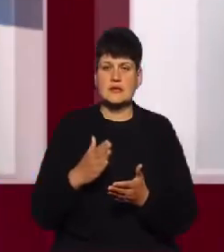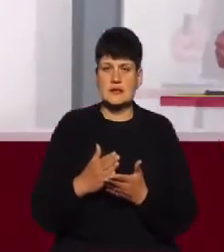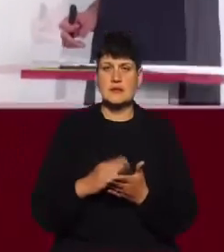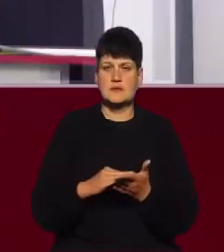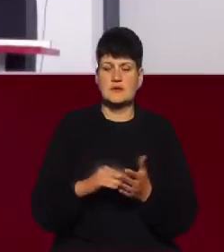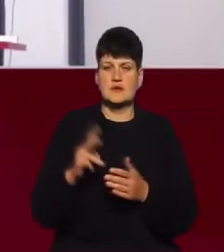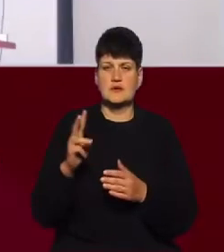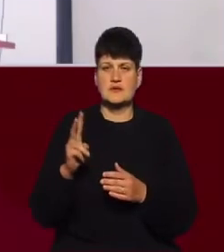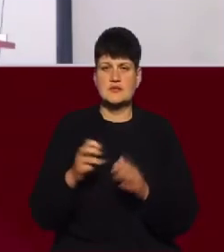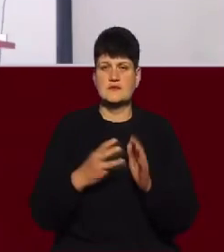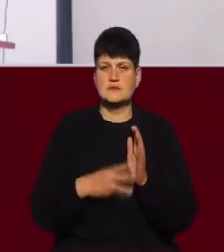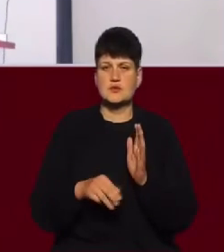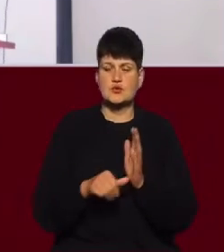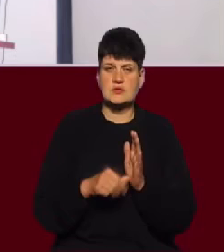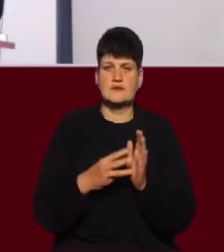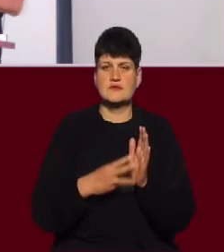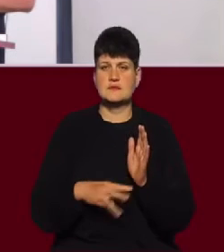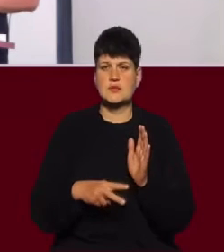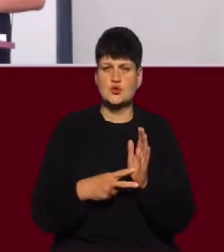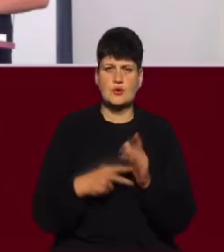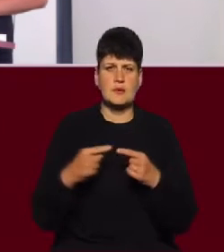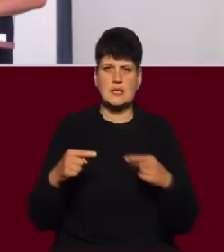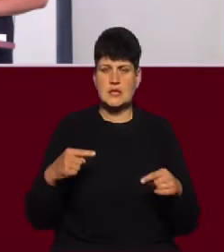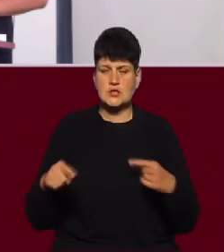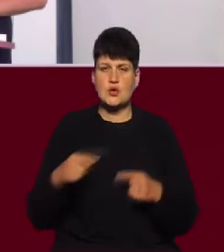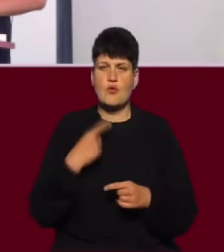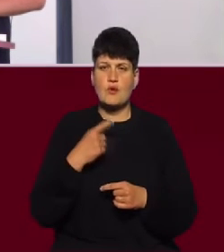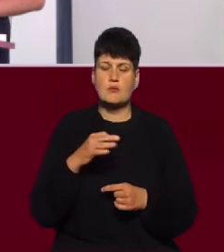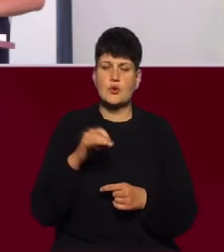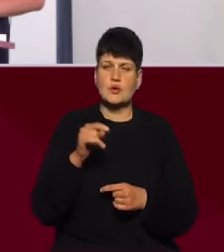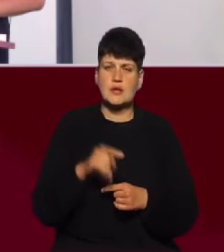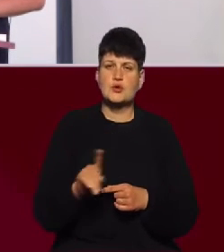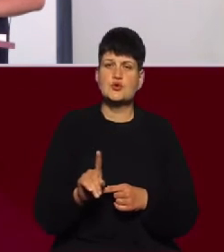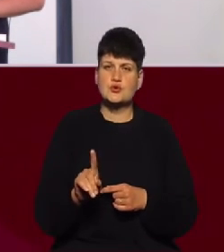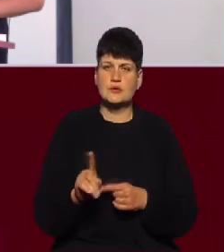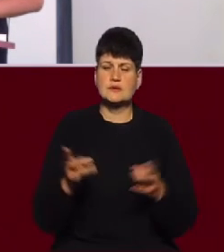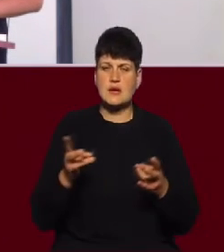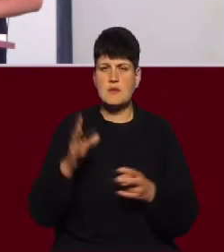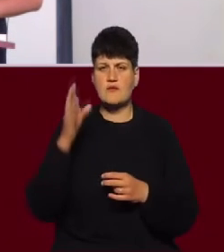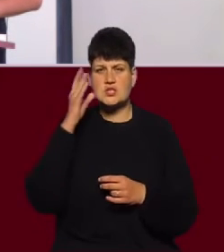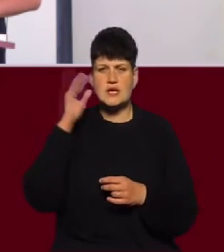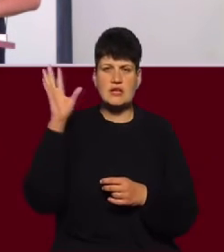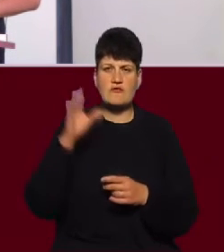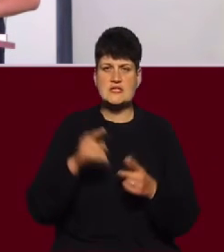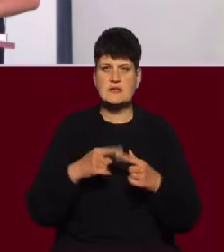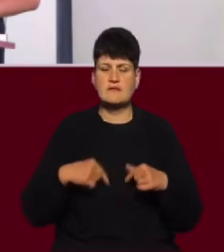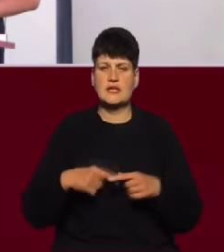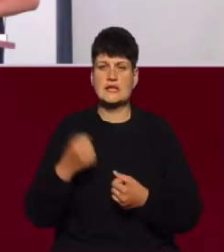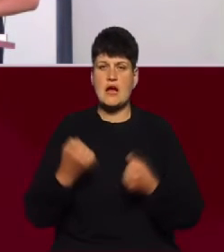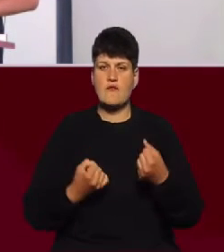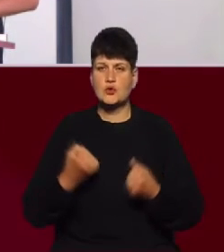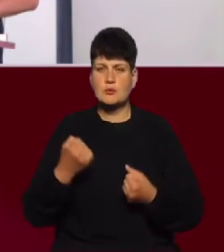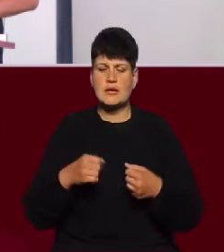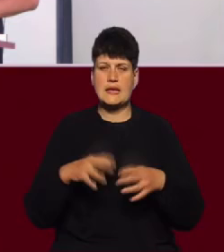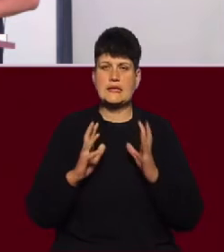287 та інших, говориться про те, що слід вважати всі види автомобілів, трактори, інші самохідні машини,